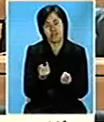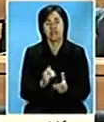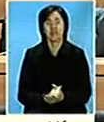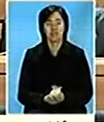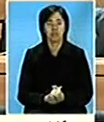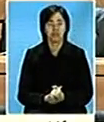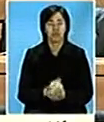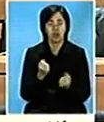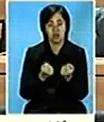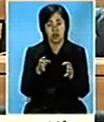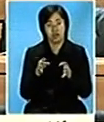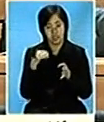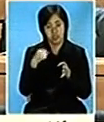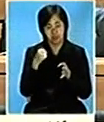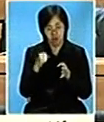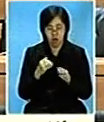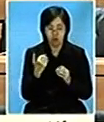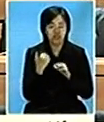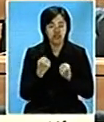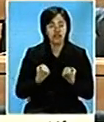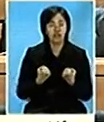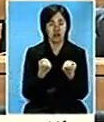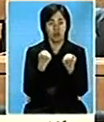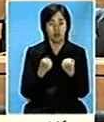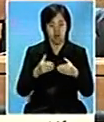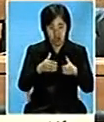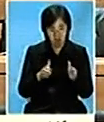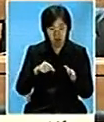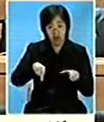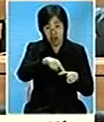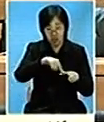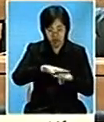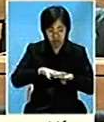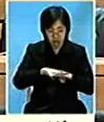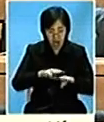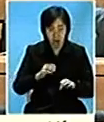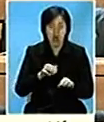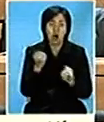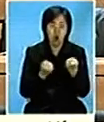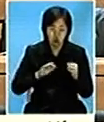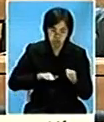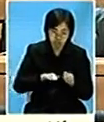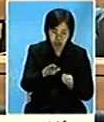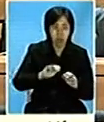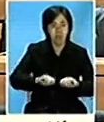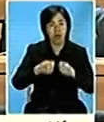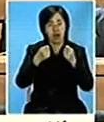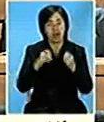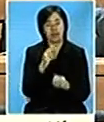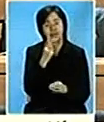รถ10ล้อวิ่งผ่านท่อระบายน้ำฝาท่อแตกก่อนแล้วครับมองเห็นถึงปัญหาของคอร์รัป